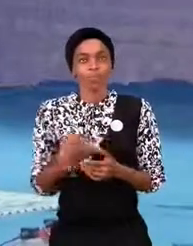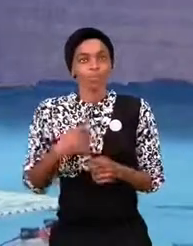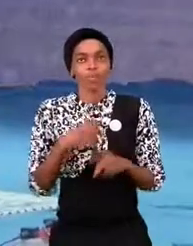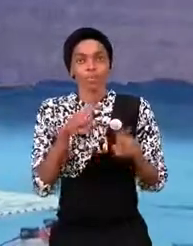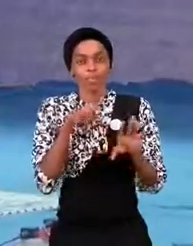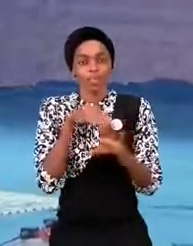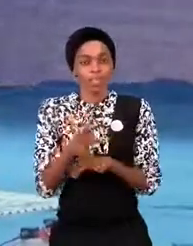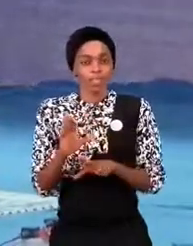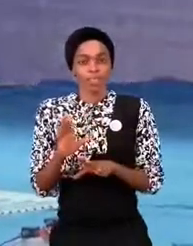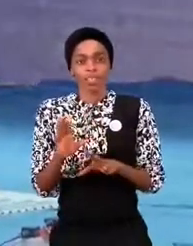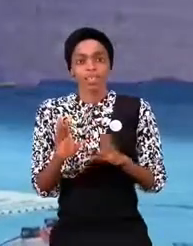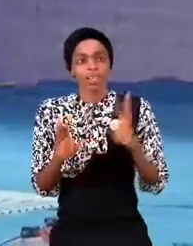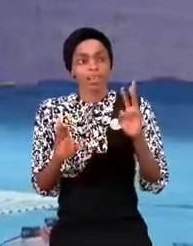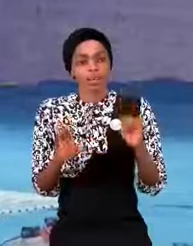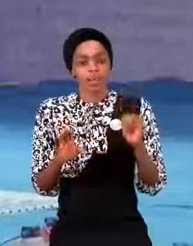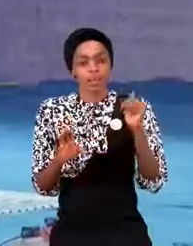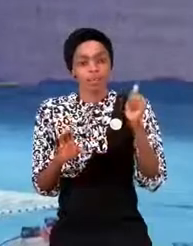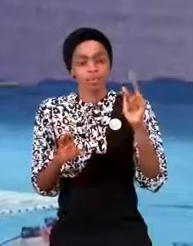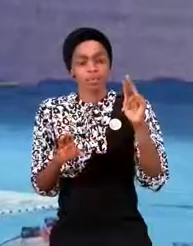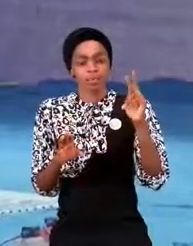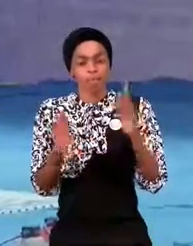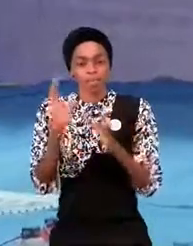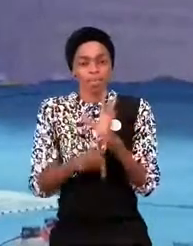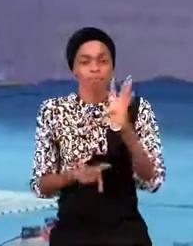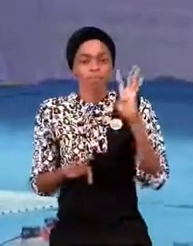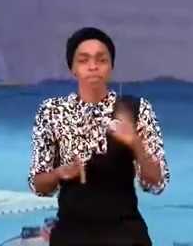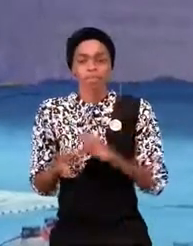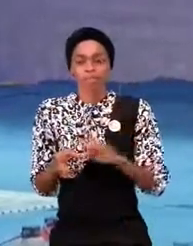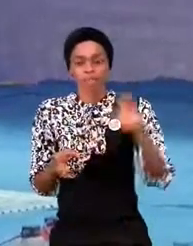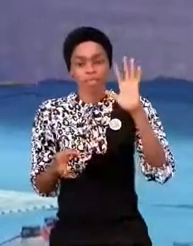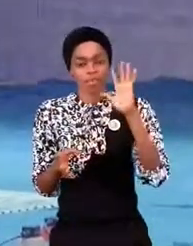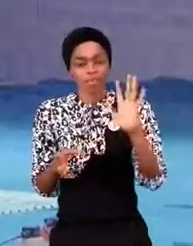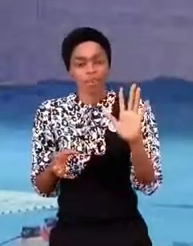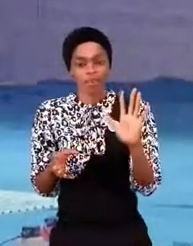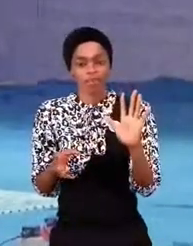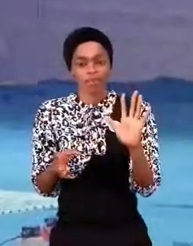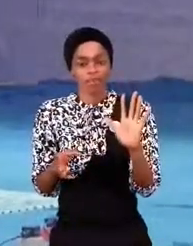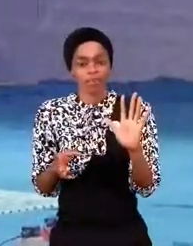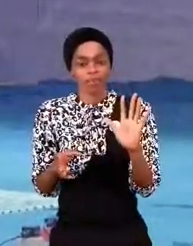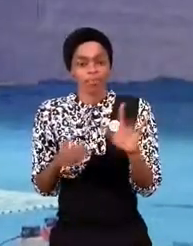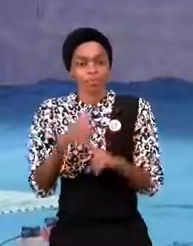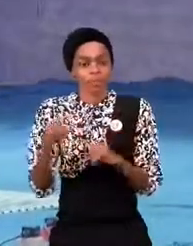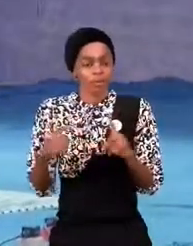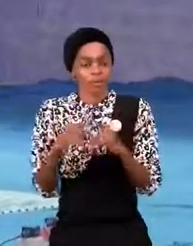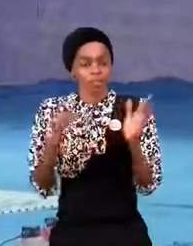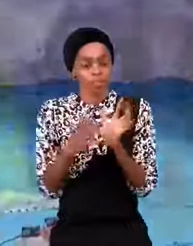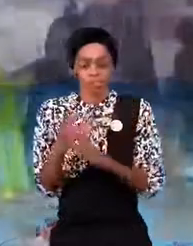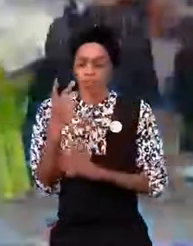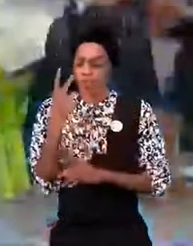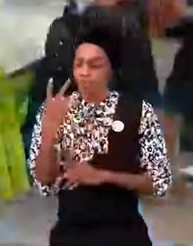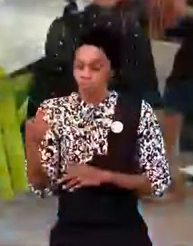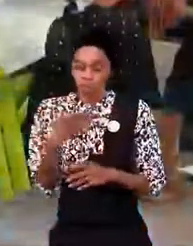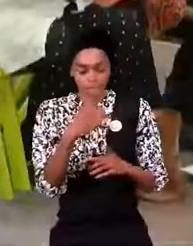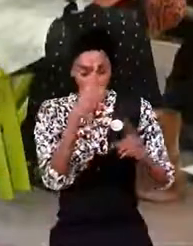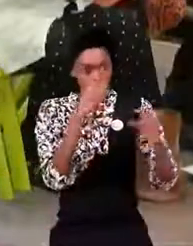Marc 2, verset 5. Jésus voyant leur foi par ce qu'ils ont entendu, ce que Christ avait